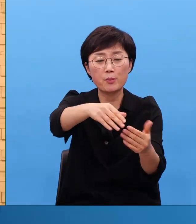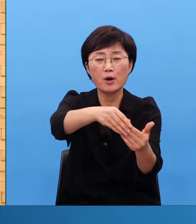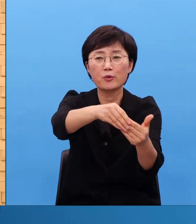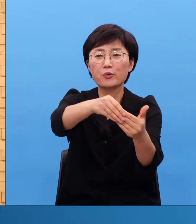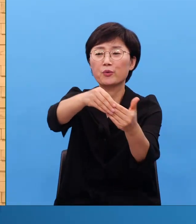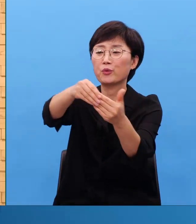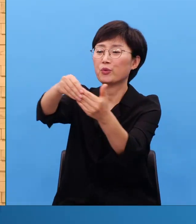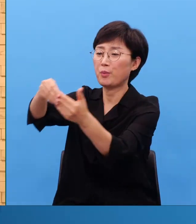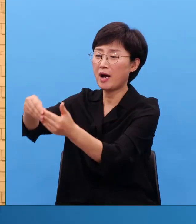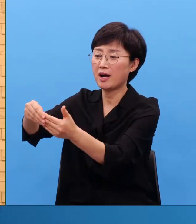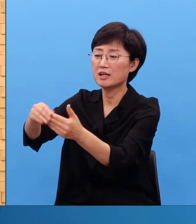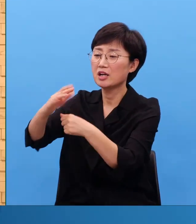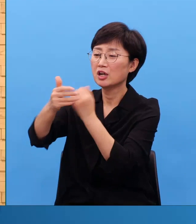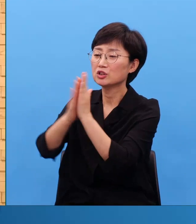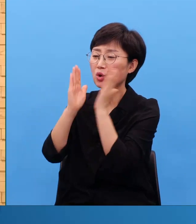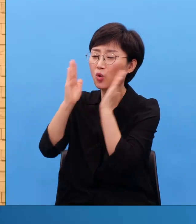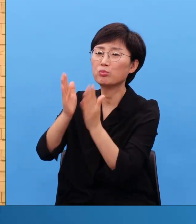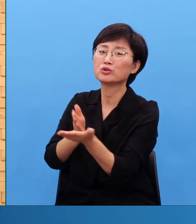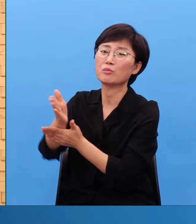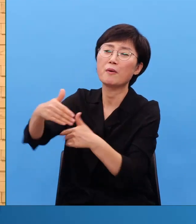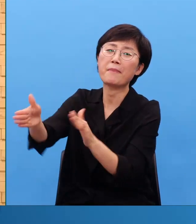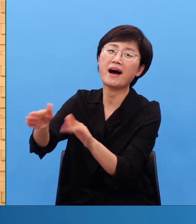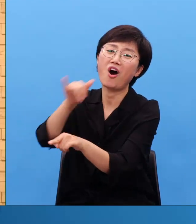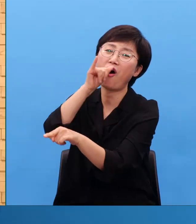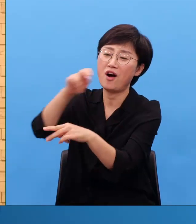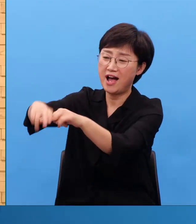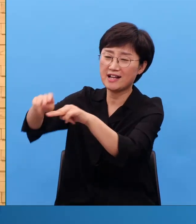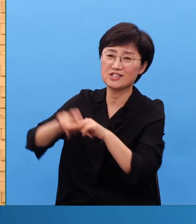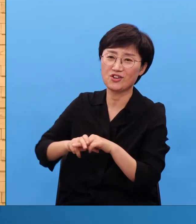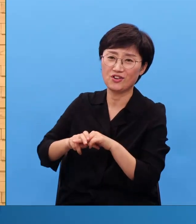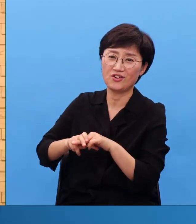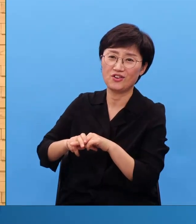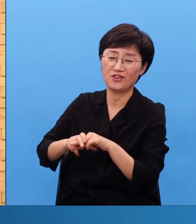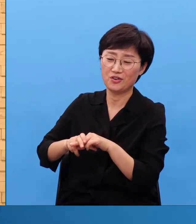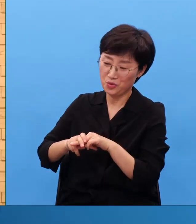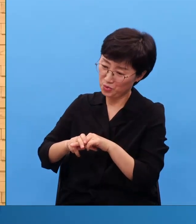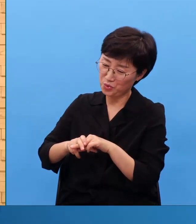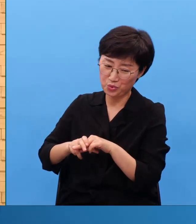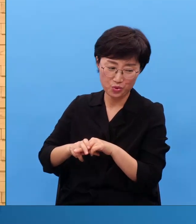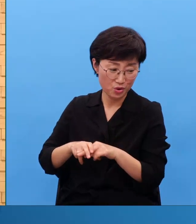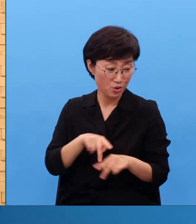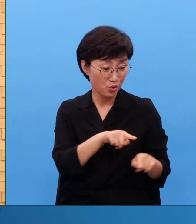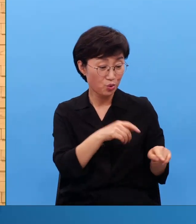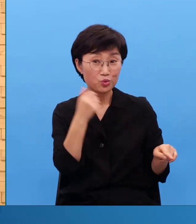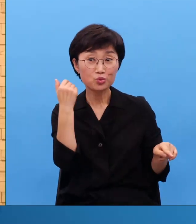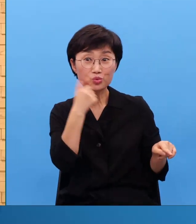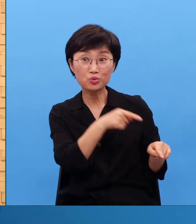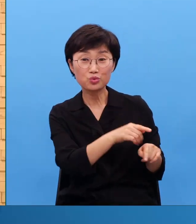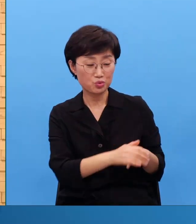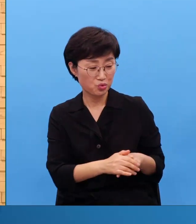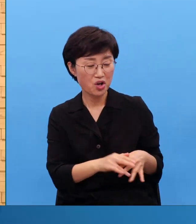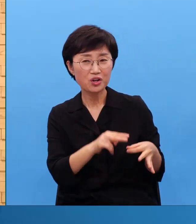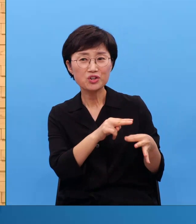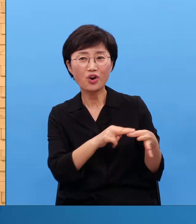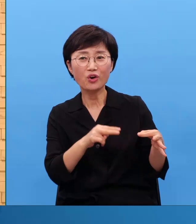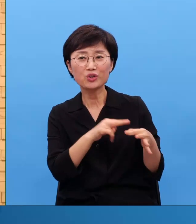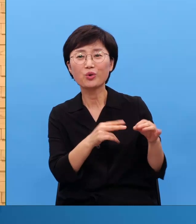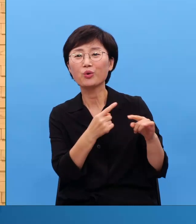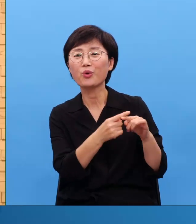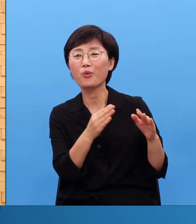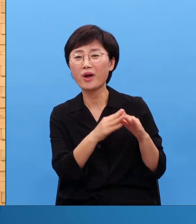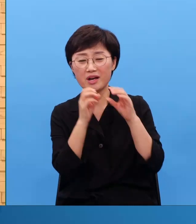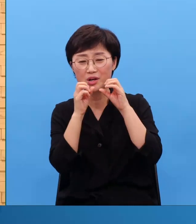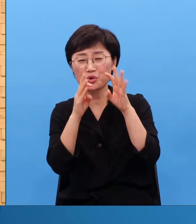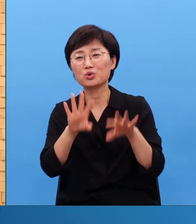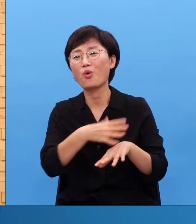accepts Jesus Christ. She has a separate room for them to have Bible study together. 알고 봤더니 그 뭐 여의도 거기서는 1등 병원. And she's one of the best hospitals